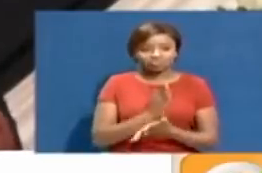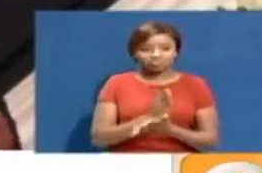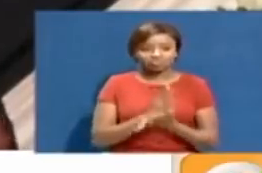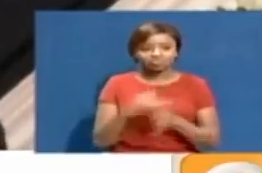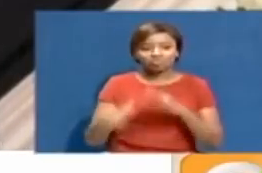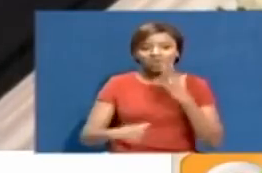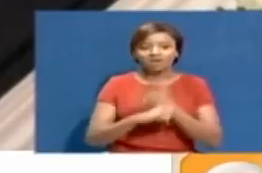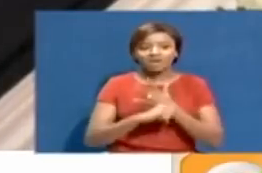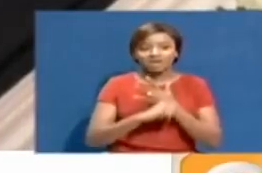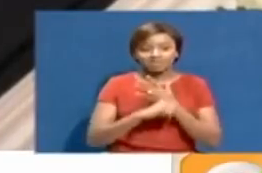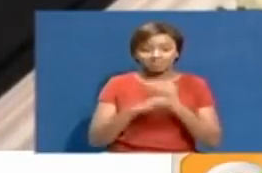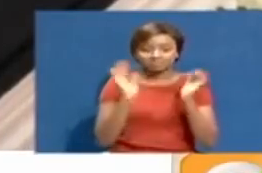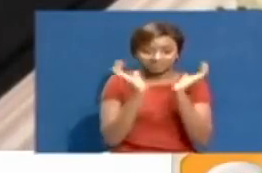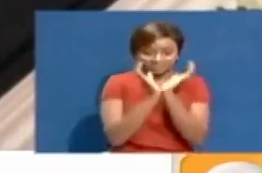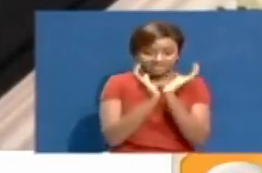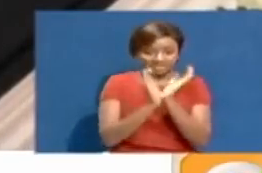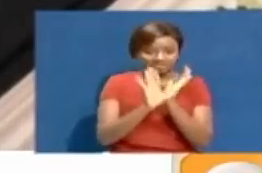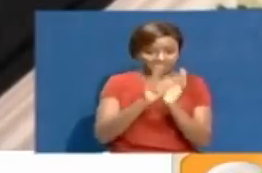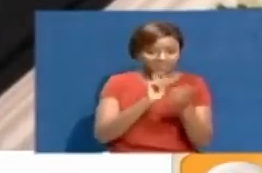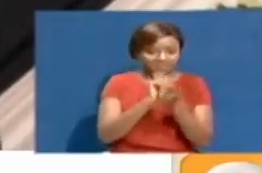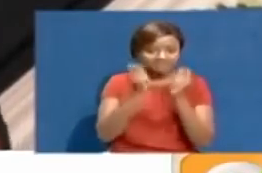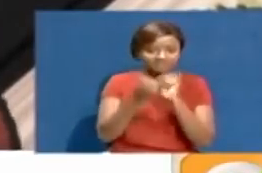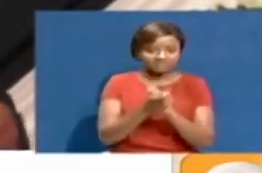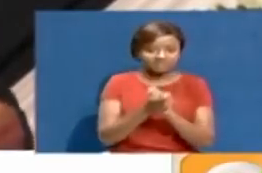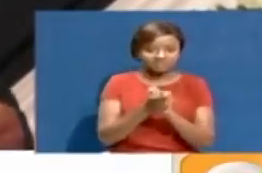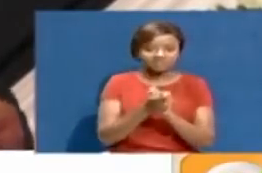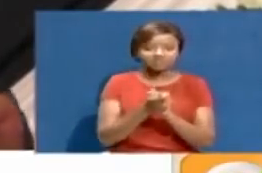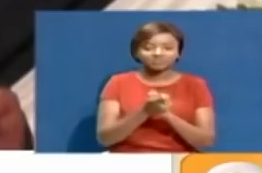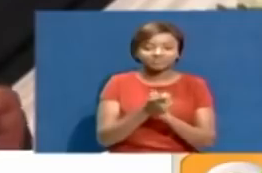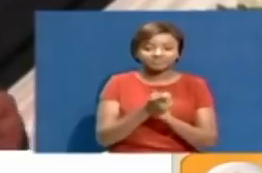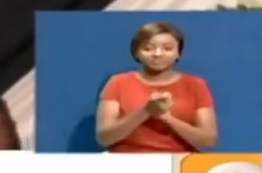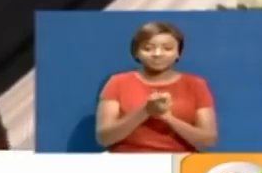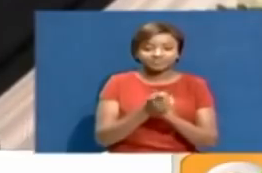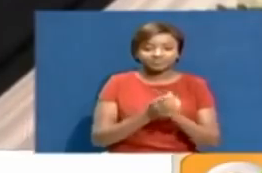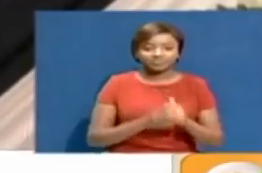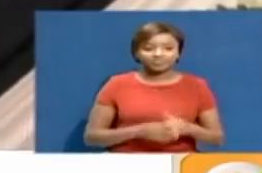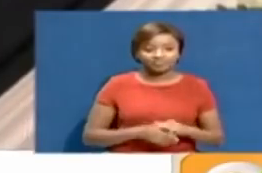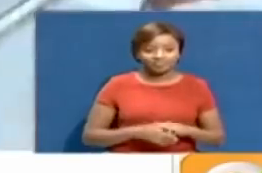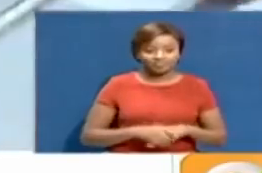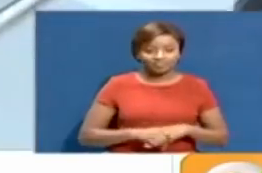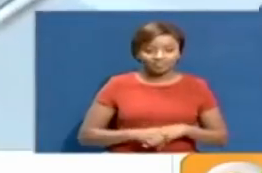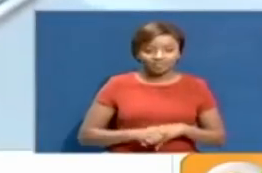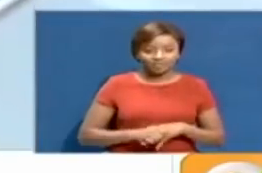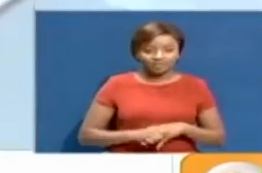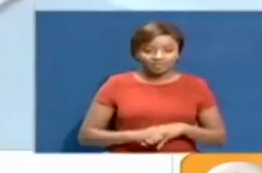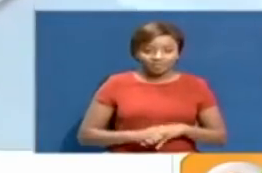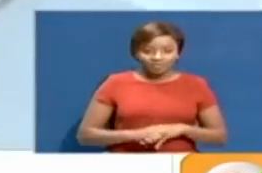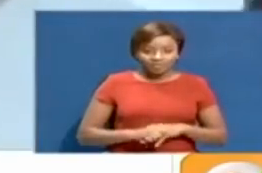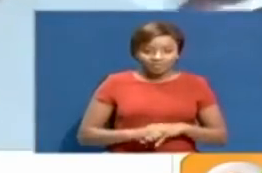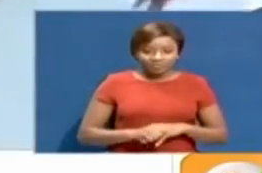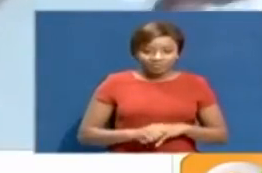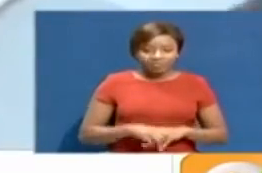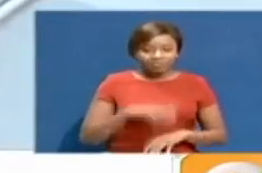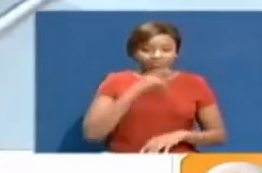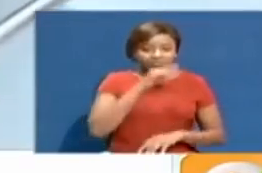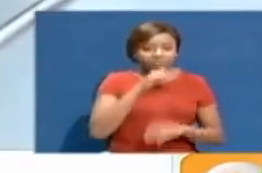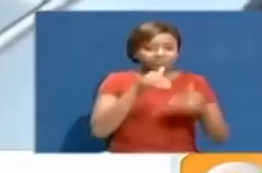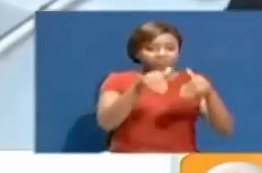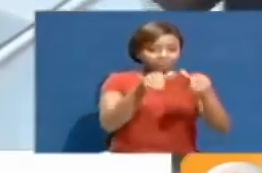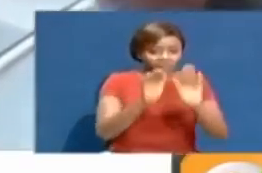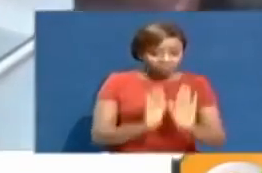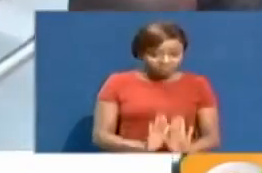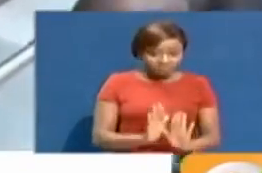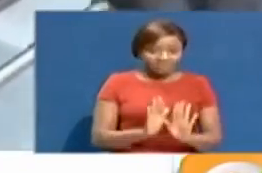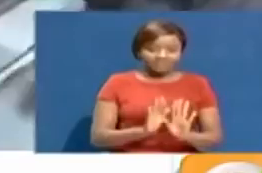to rename this stadium the Simeon Nyachae Stadium Kisii. Nyachae alizikwa dakika